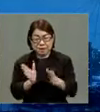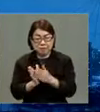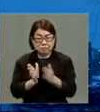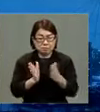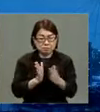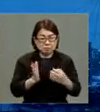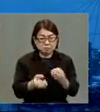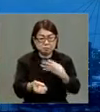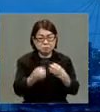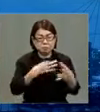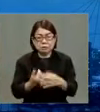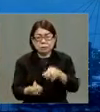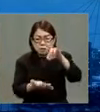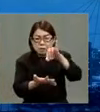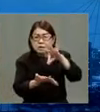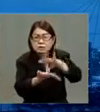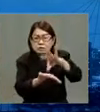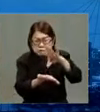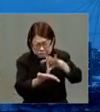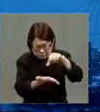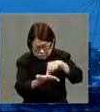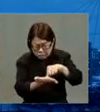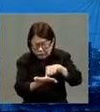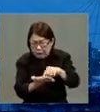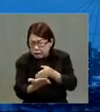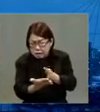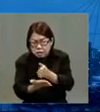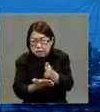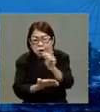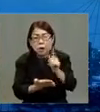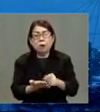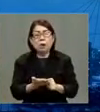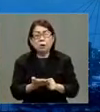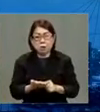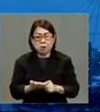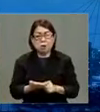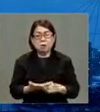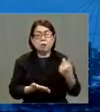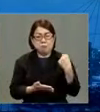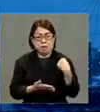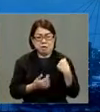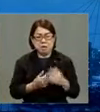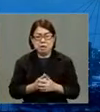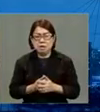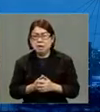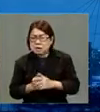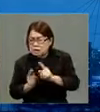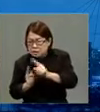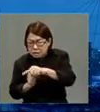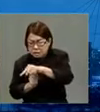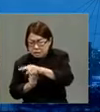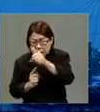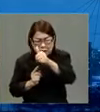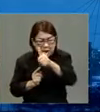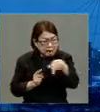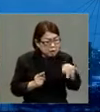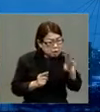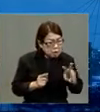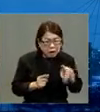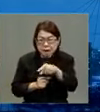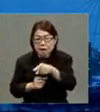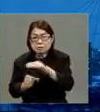ามจะเห็นโลเคชันครับแล้วก็เห็นความจุสูงสุดครับว่ามีที่ให้ไปเท่าไหร่นะครับอย่างต